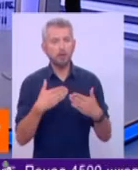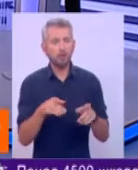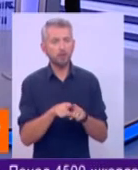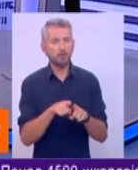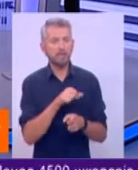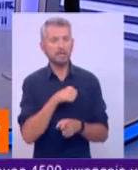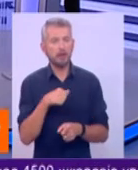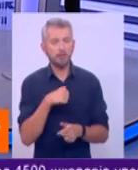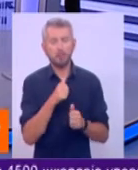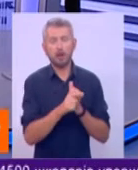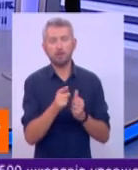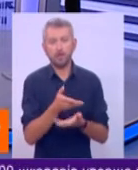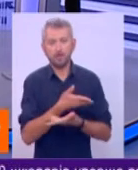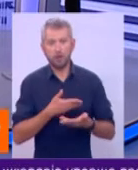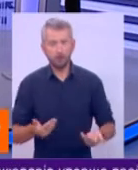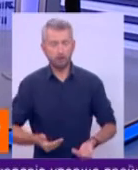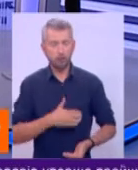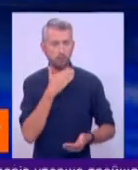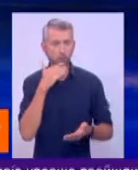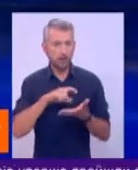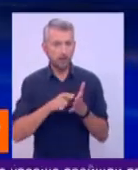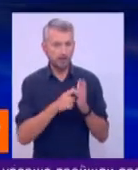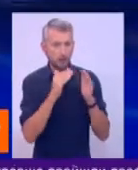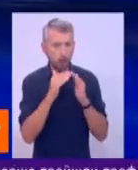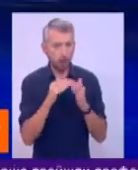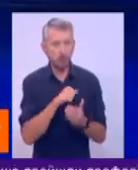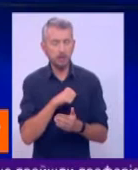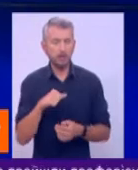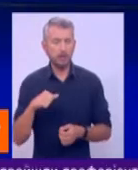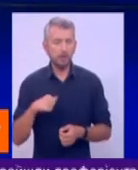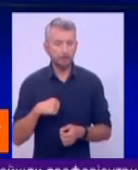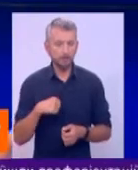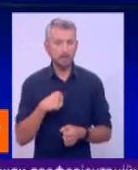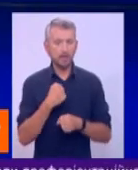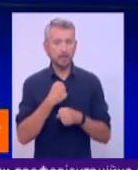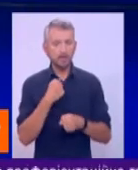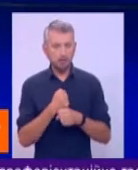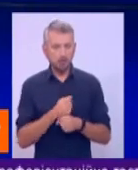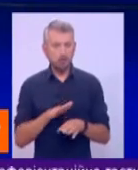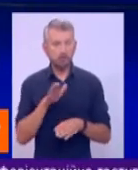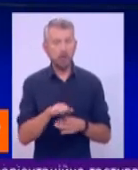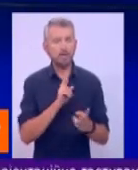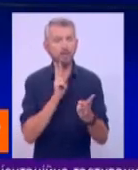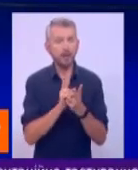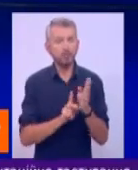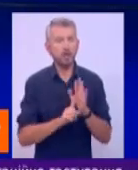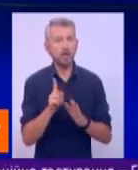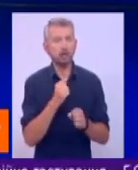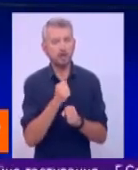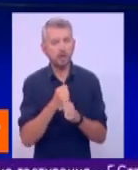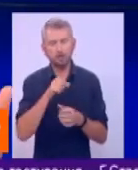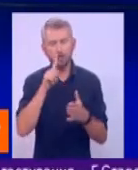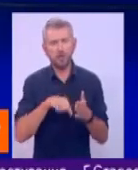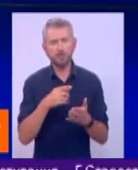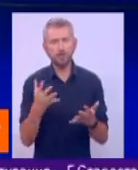самим, ведь каждый из нас живет в многоквартирном доме, но в основном самим сделать шаг навстречу, начать что-то делать. Поверьте,